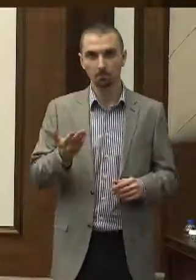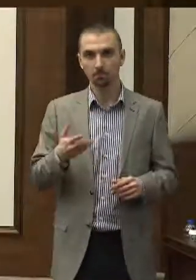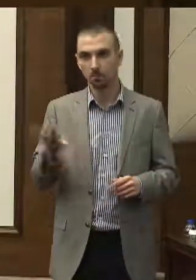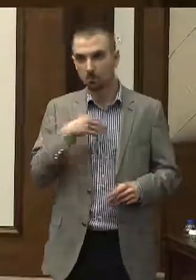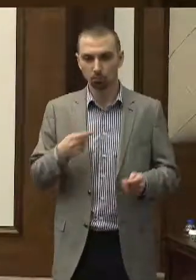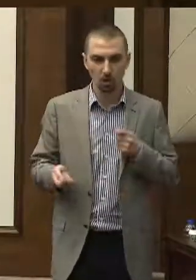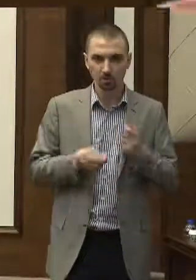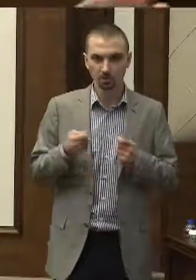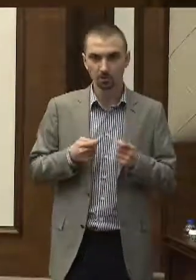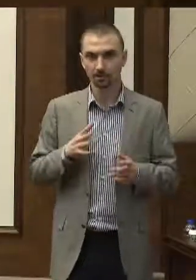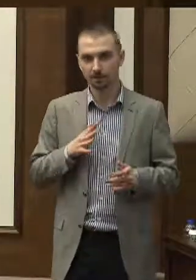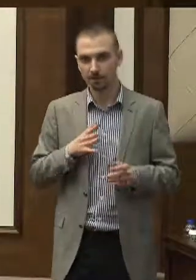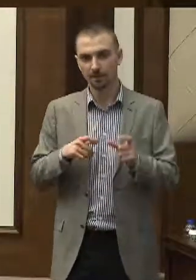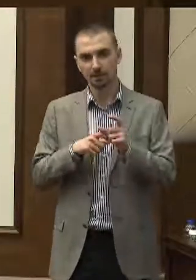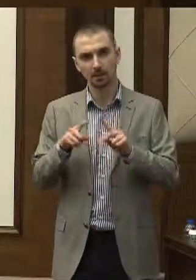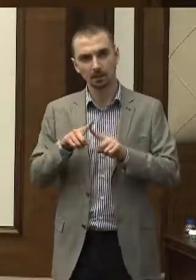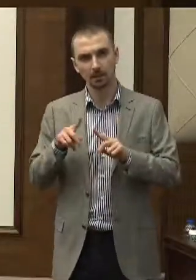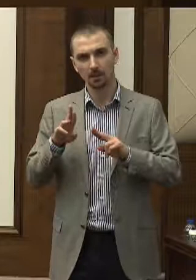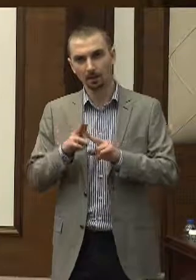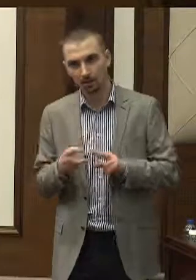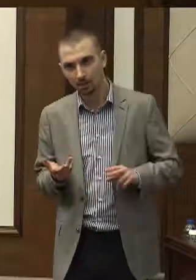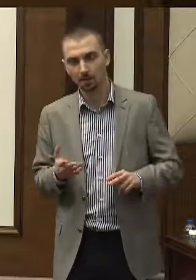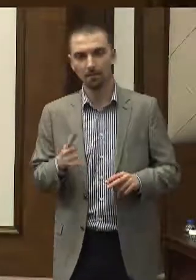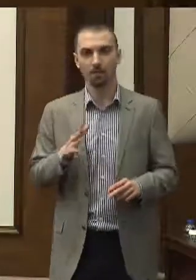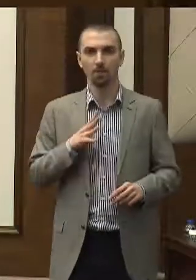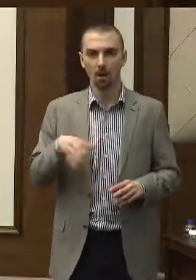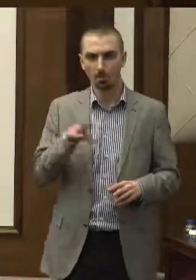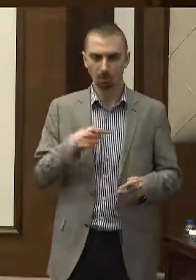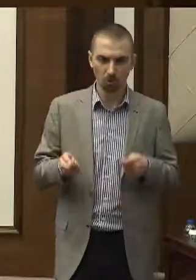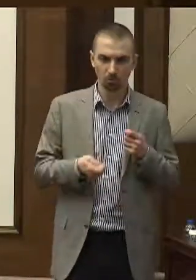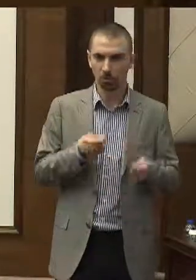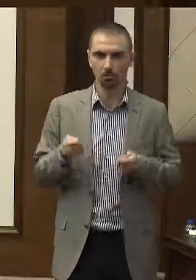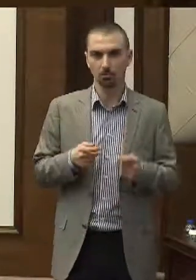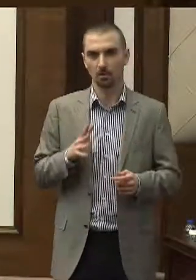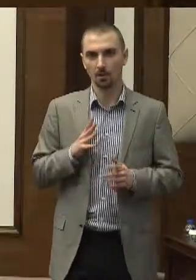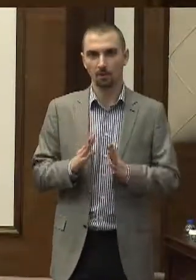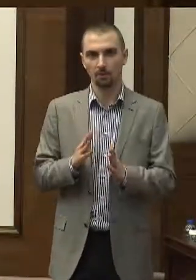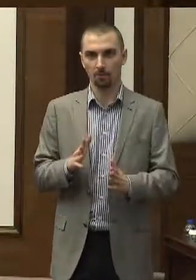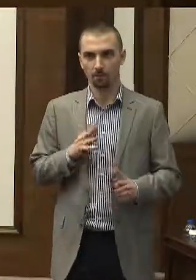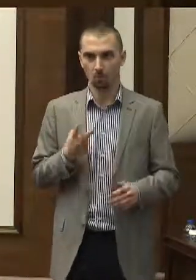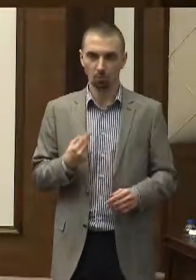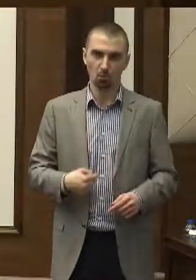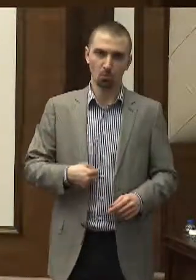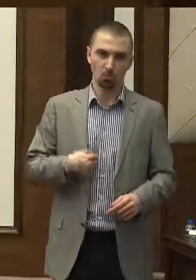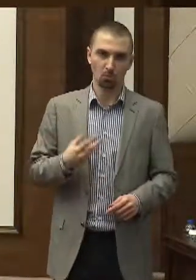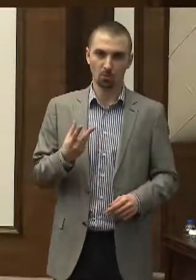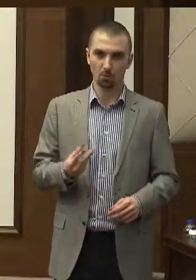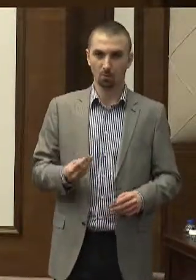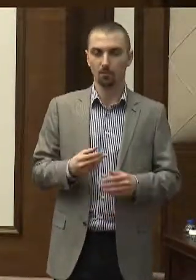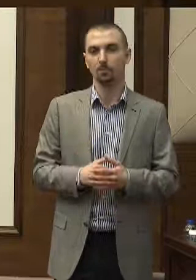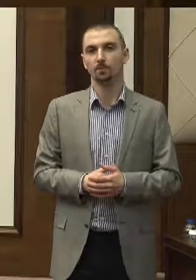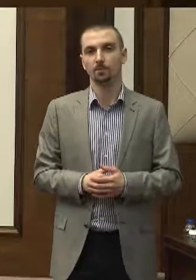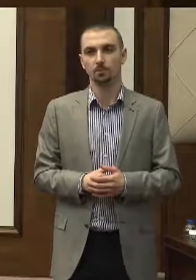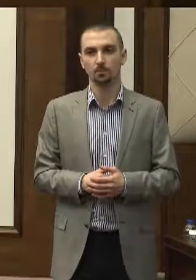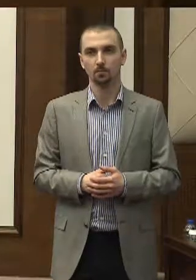şeylerle uğraşıyor. Sivil toplum kuruluşu şemsiyesi altında. Bunu teyit etmek istedim. Spor tesisi yılında